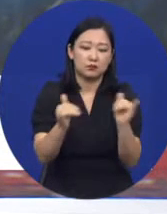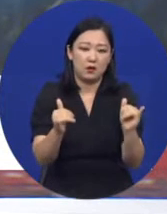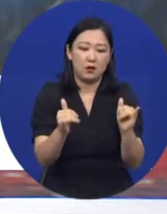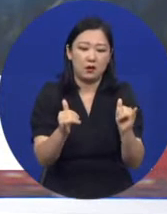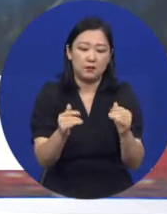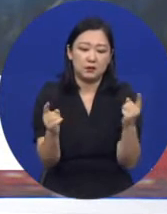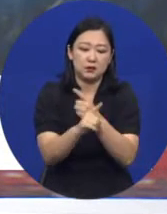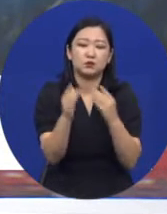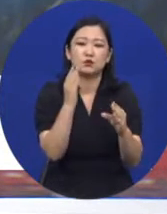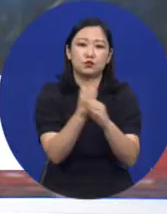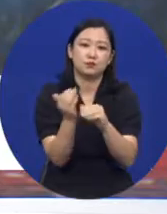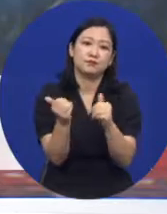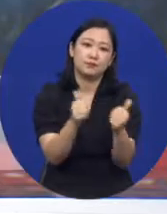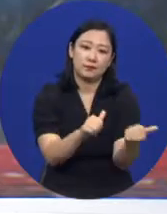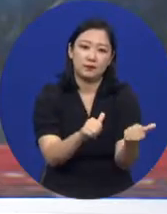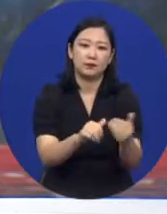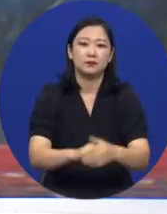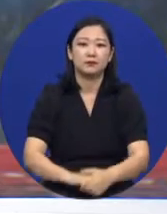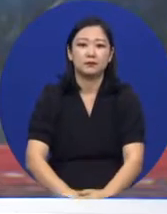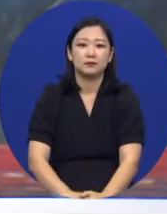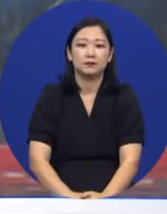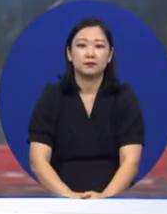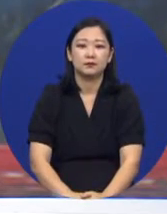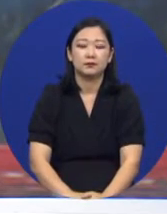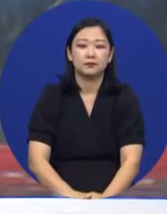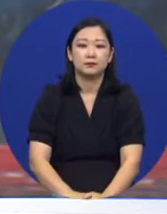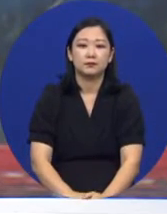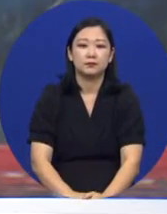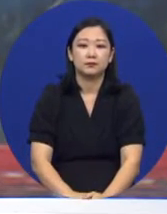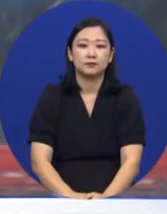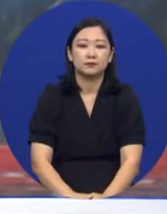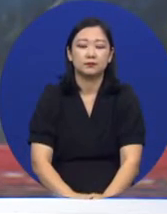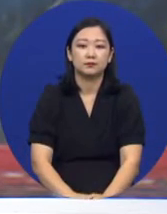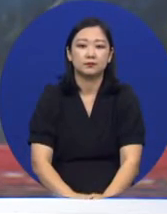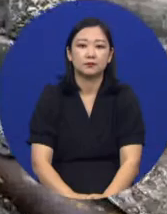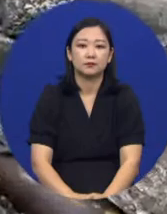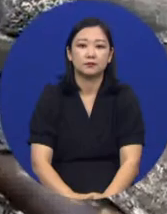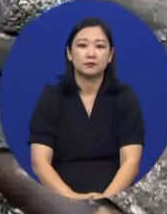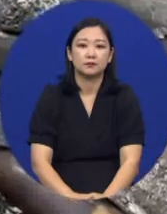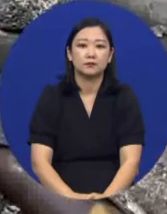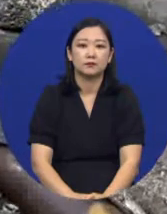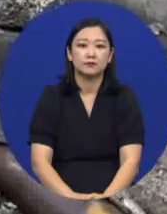받다 끝내 숨졌습니다. 이따금 기자의 보도입니다.